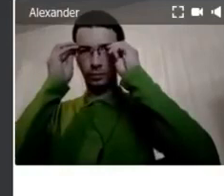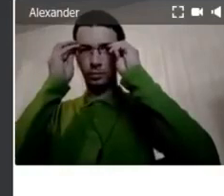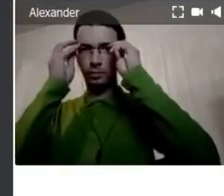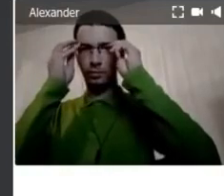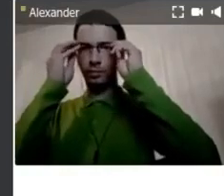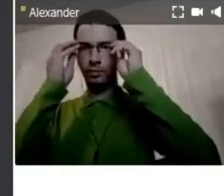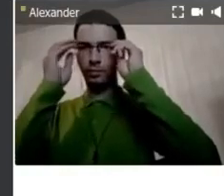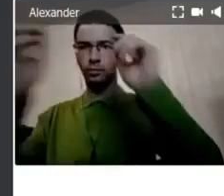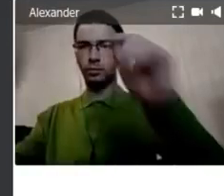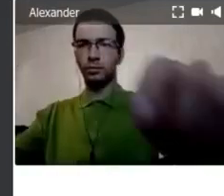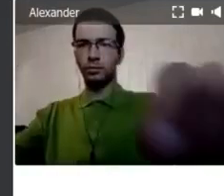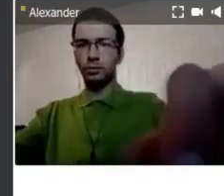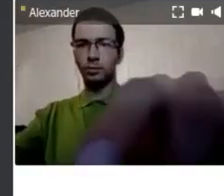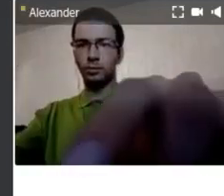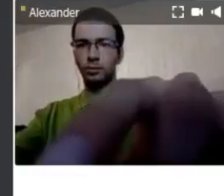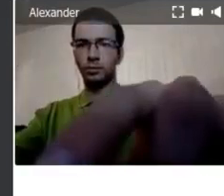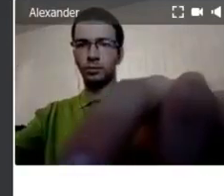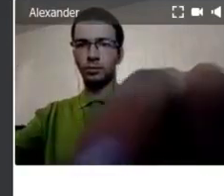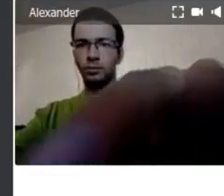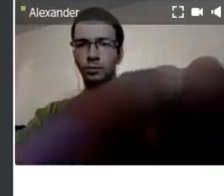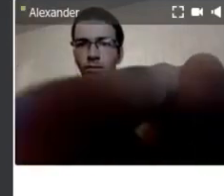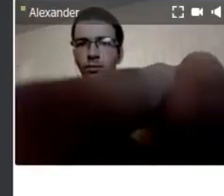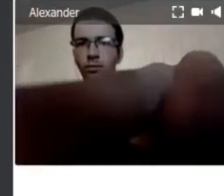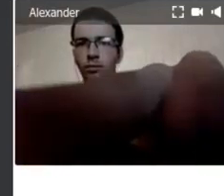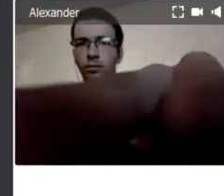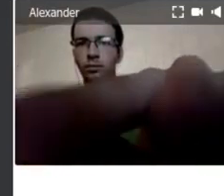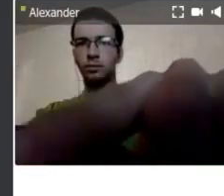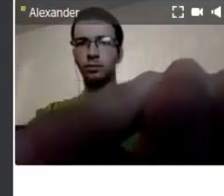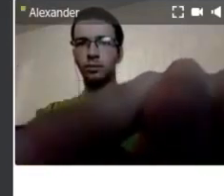бизнес компании это в любом случае золото.